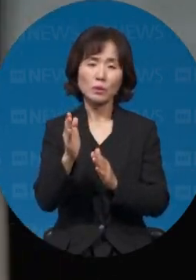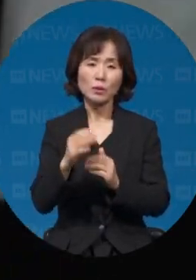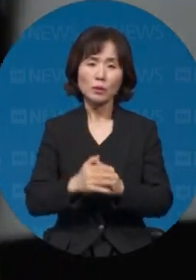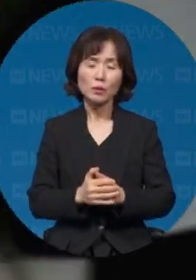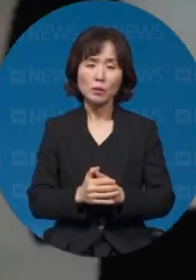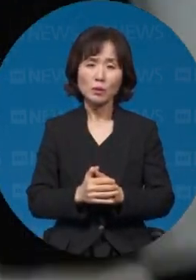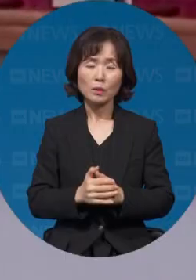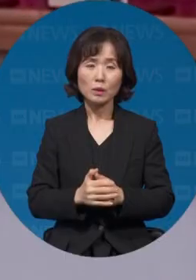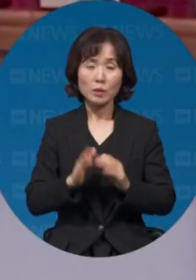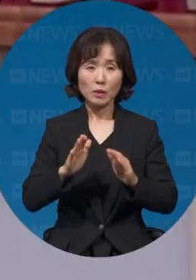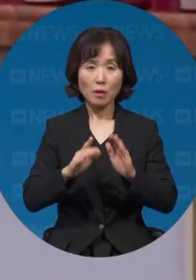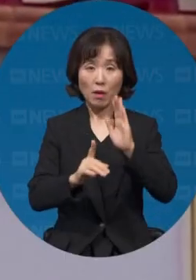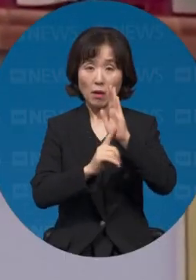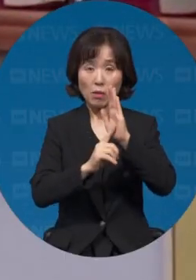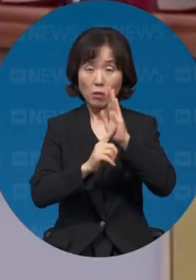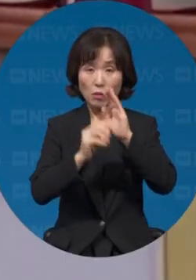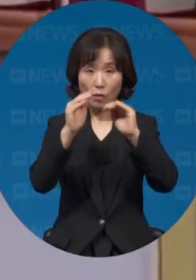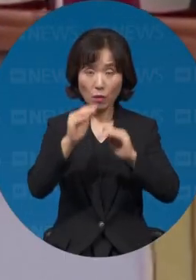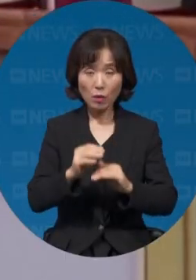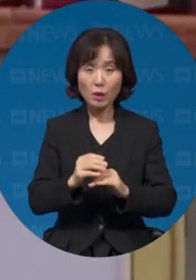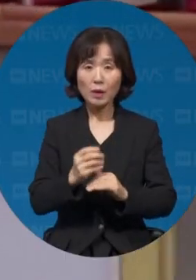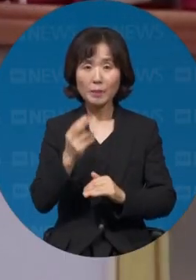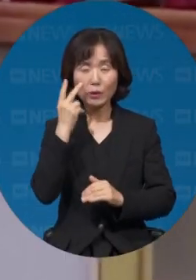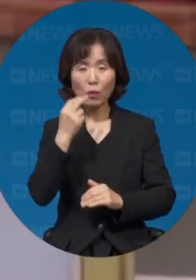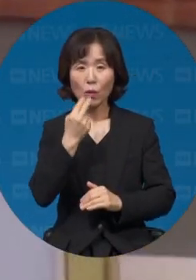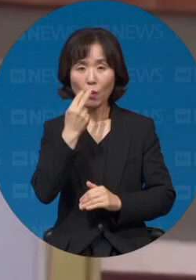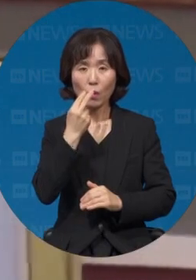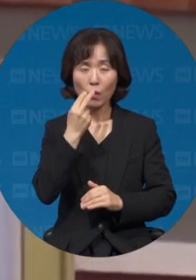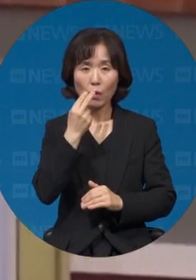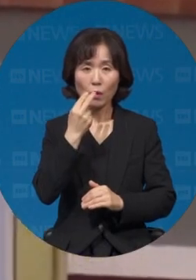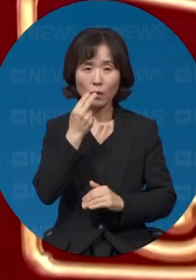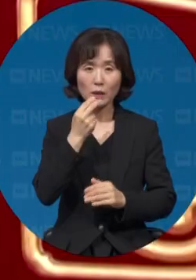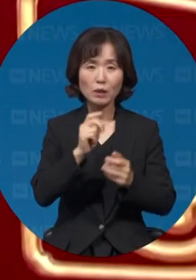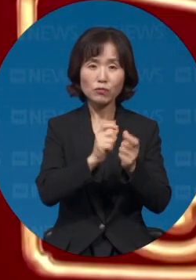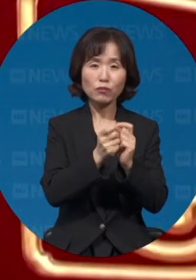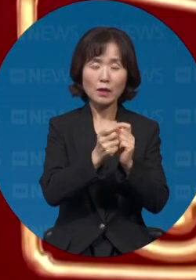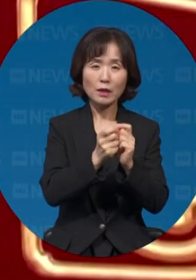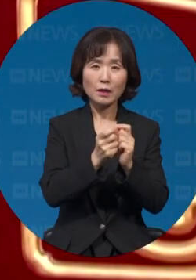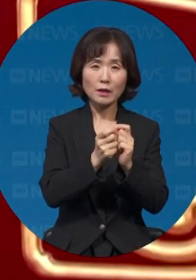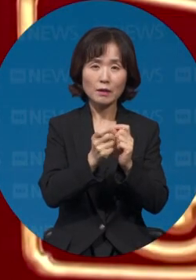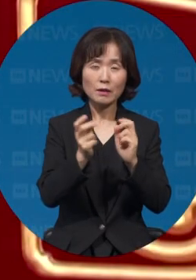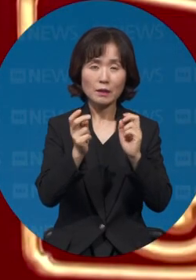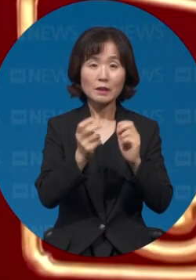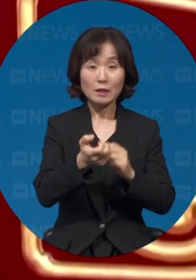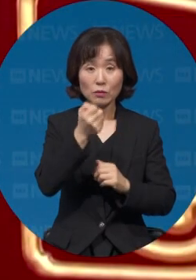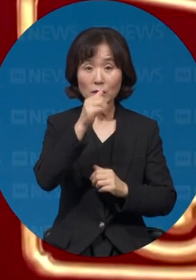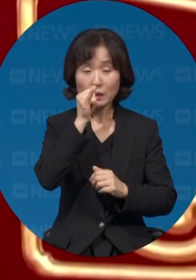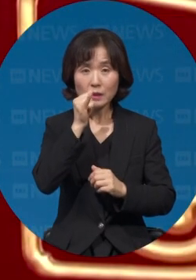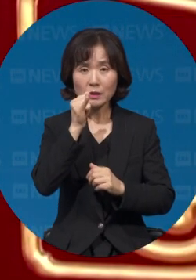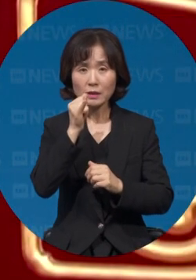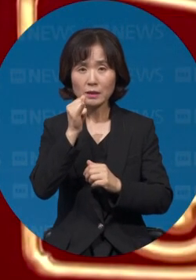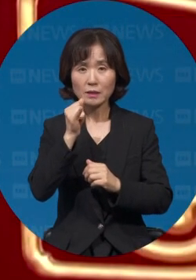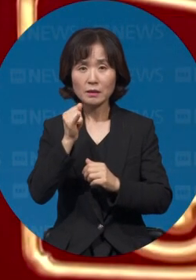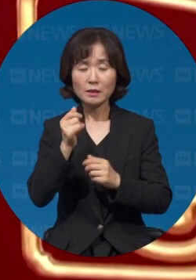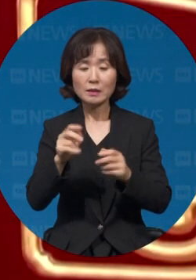규제가 예고되자 미국과 홍콩에 상장된 중국 사교육 기업의 주가가 일제히 폭락했습니다.